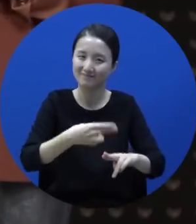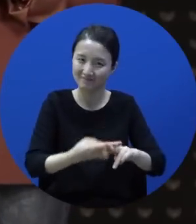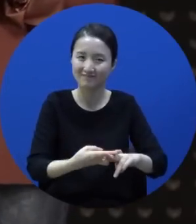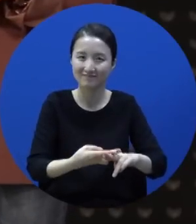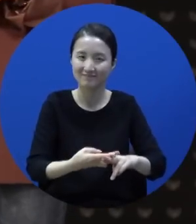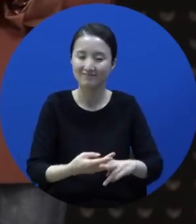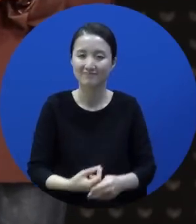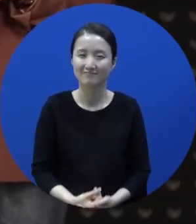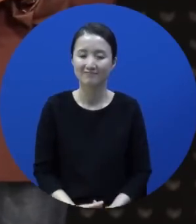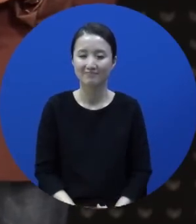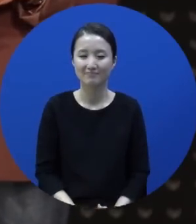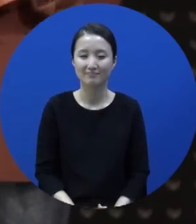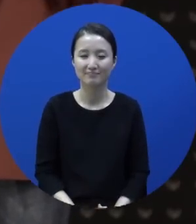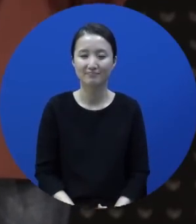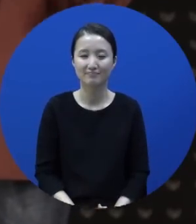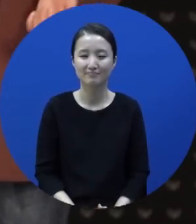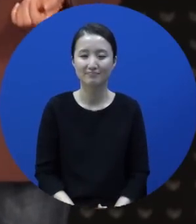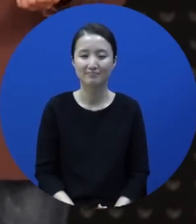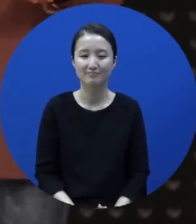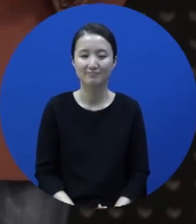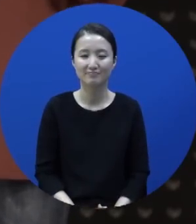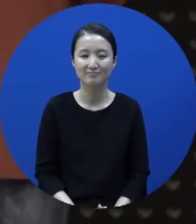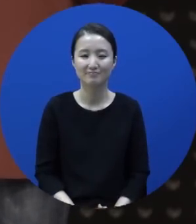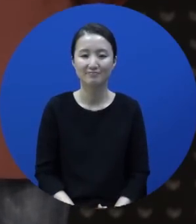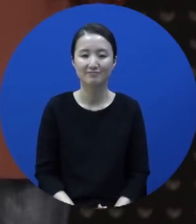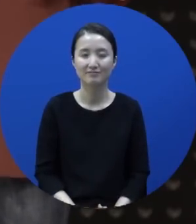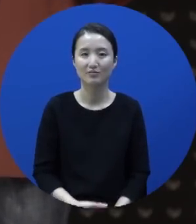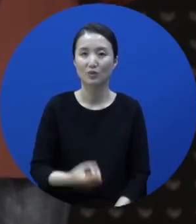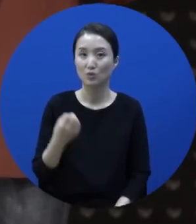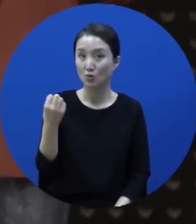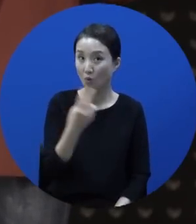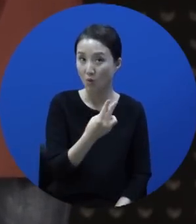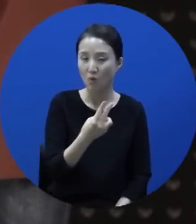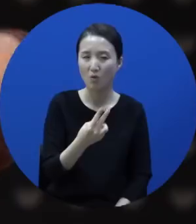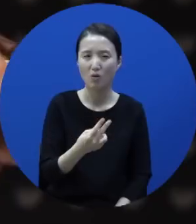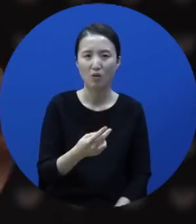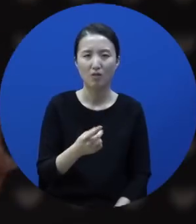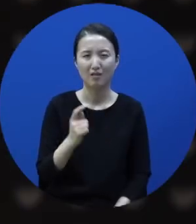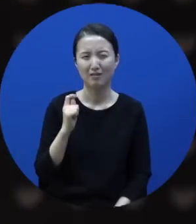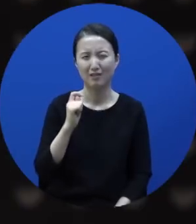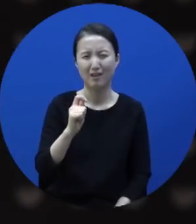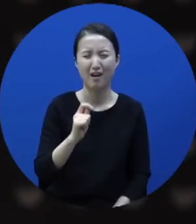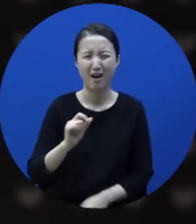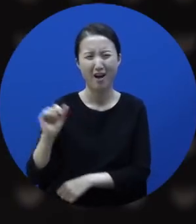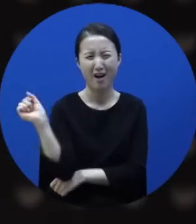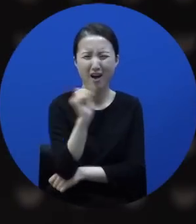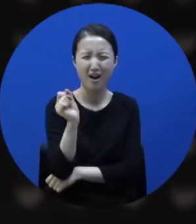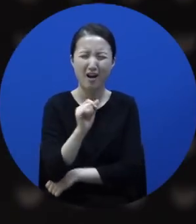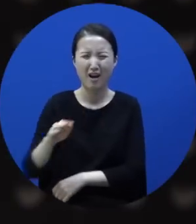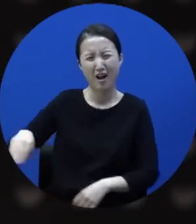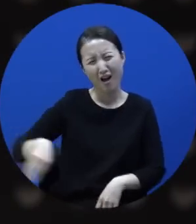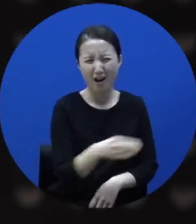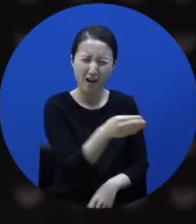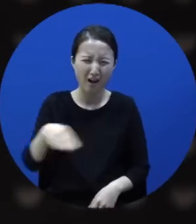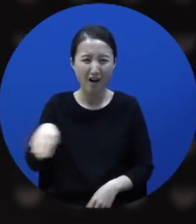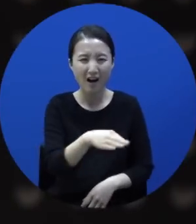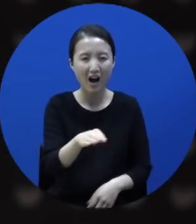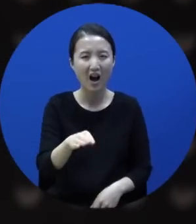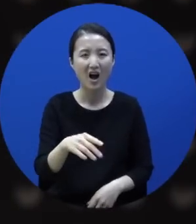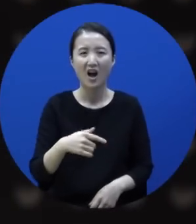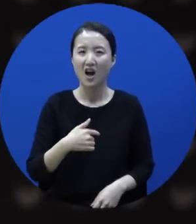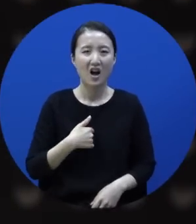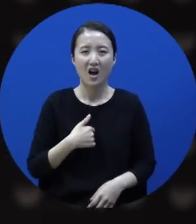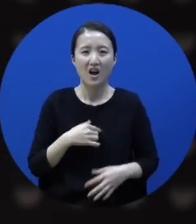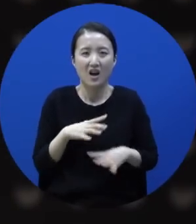전해줘요. 그래서 때로는 정말 약간 난폭 운전하는 택시기사 아저씨한테